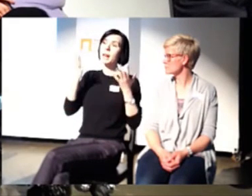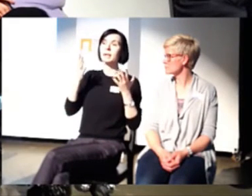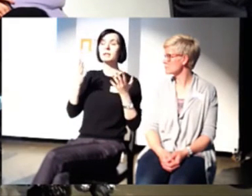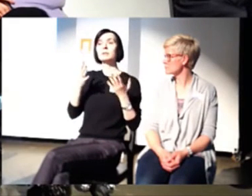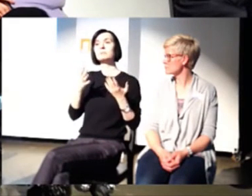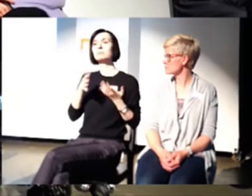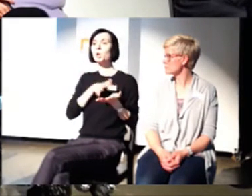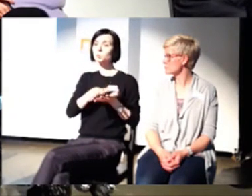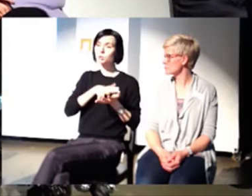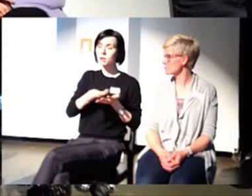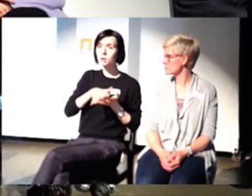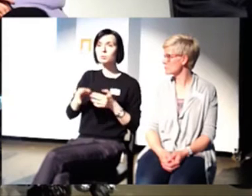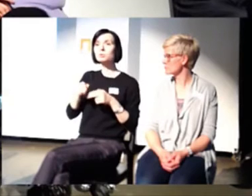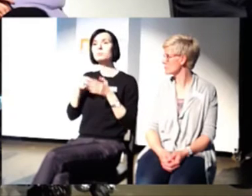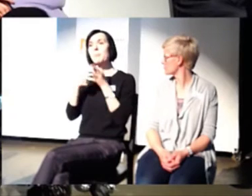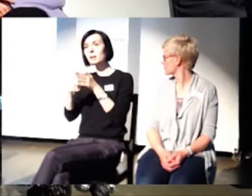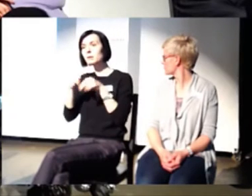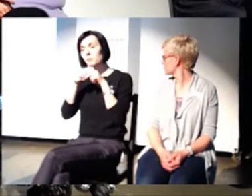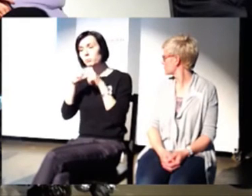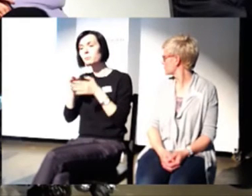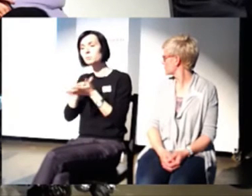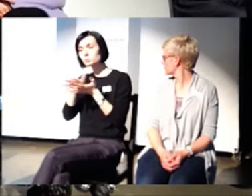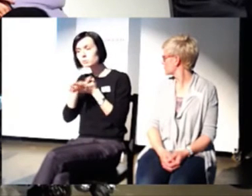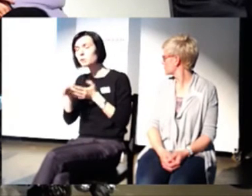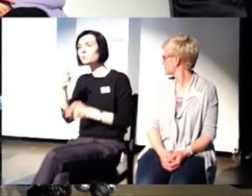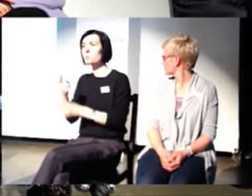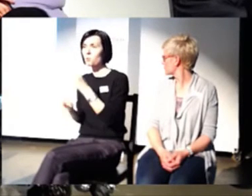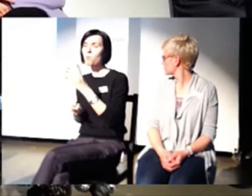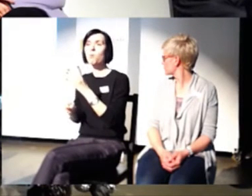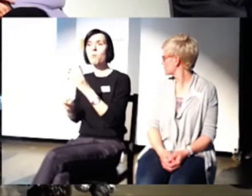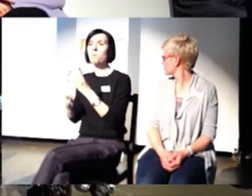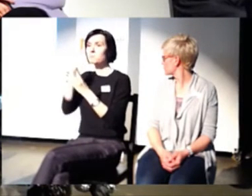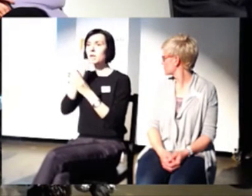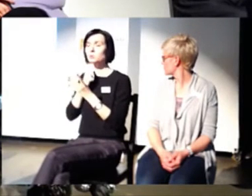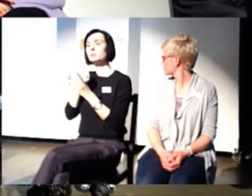matkakustannusten ja muiden residenssijakson kulujen kattamiseen.